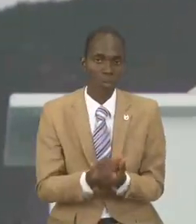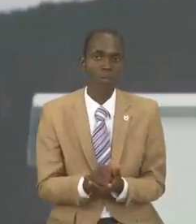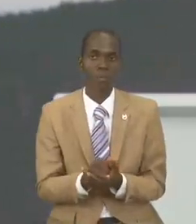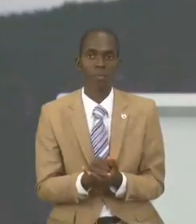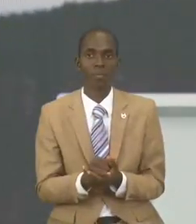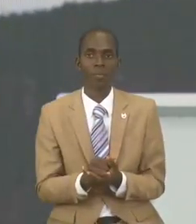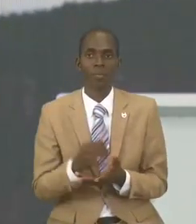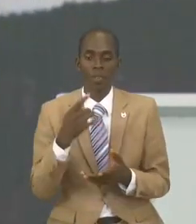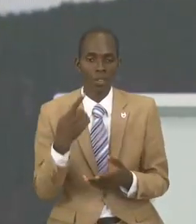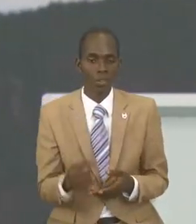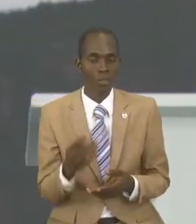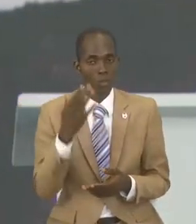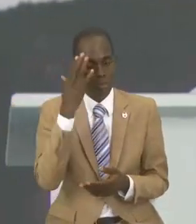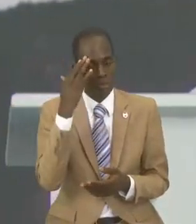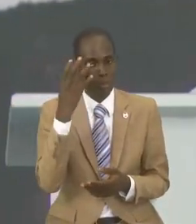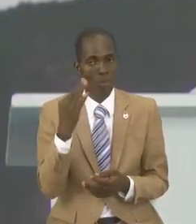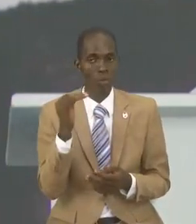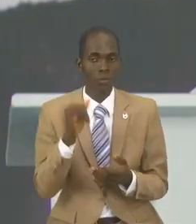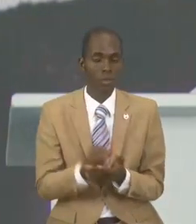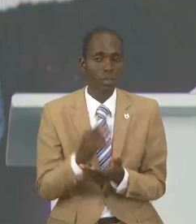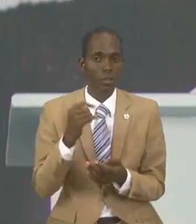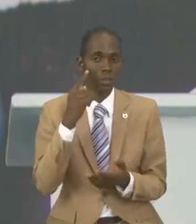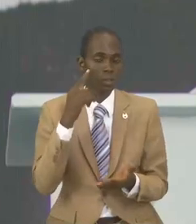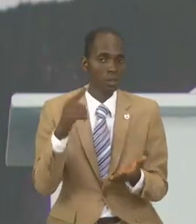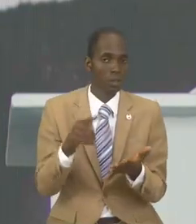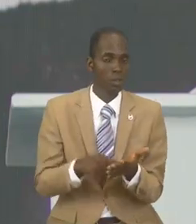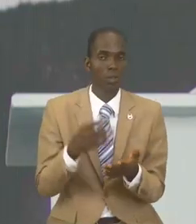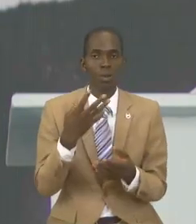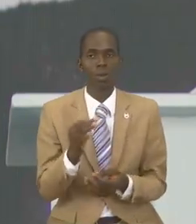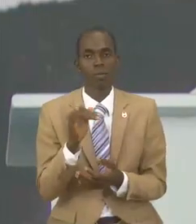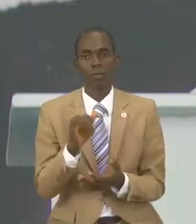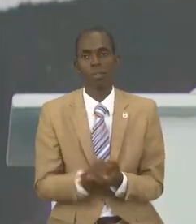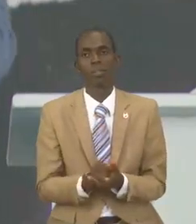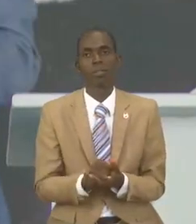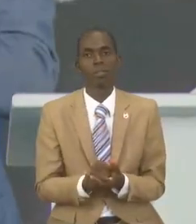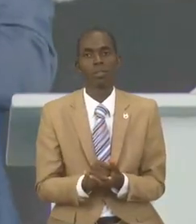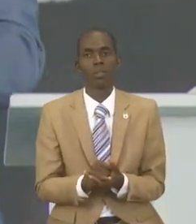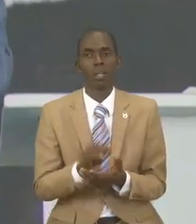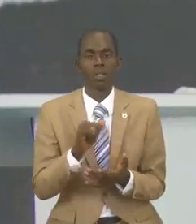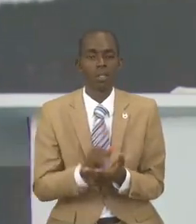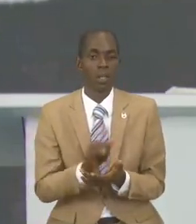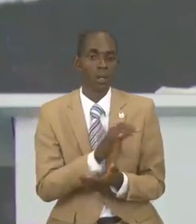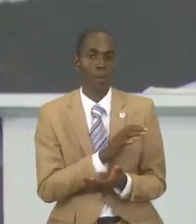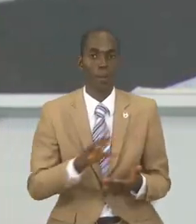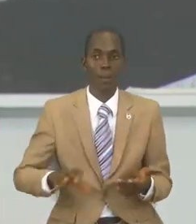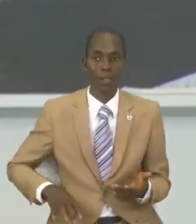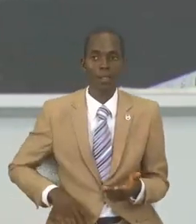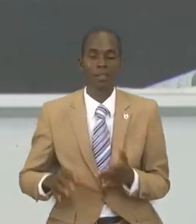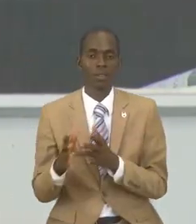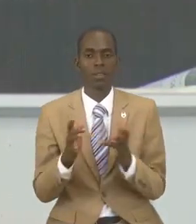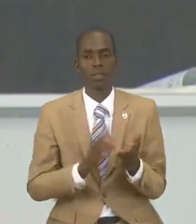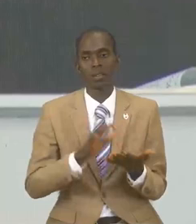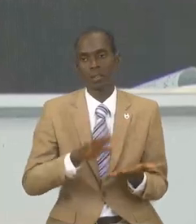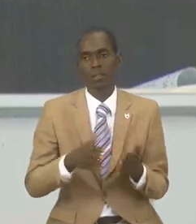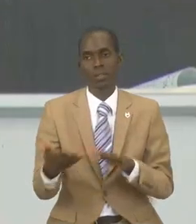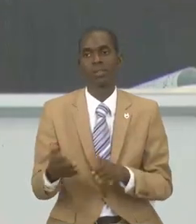cela, la reconnaissance de cela, la réalisation de cela, que Christ est